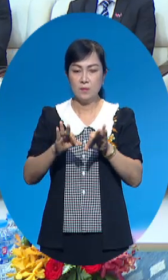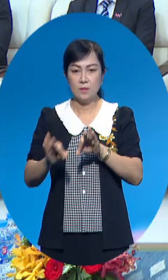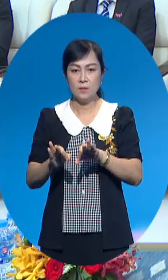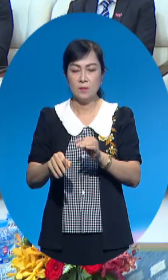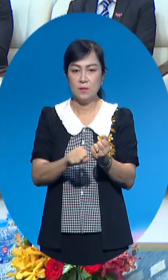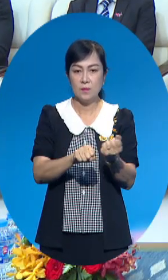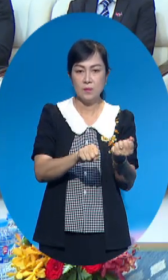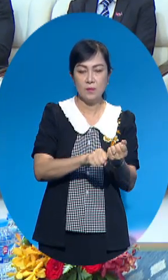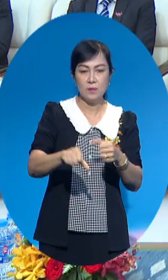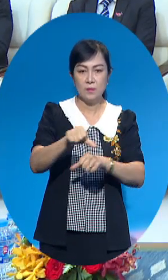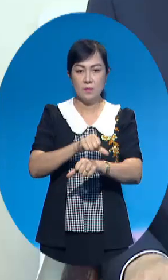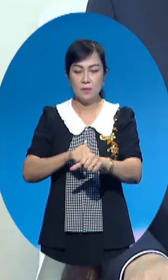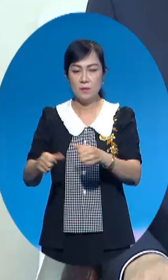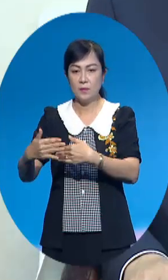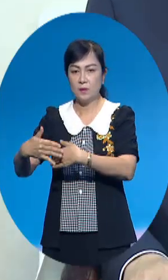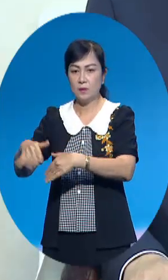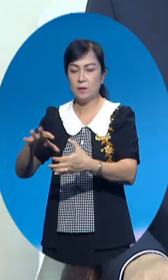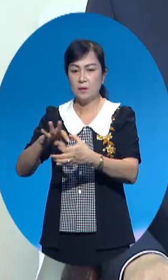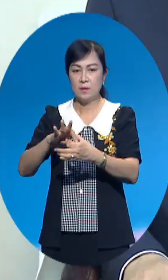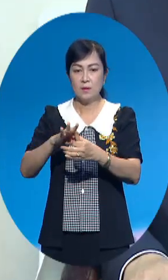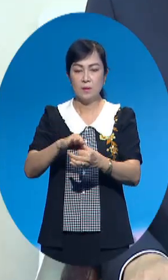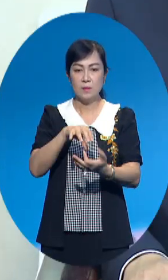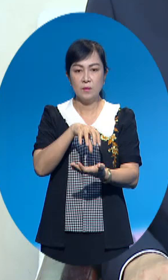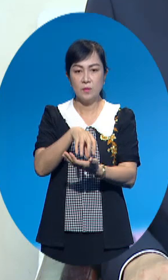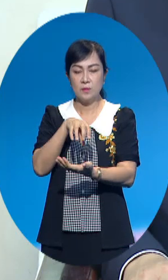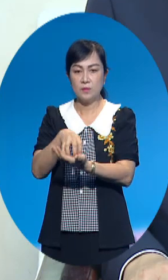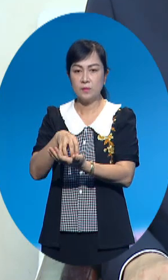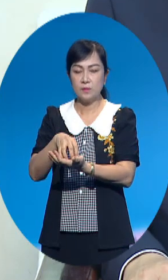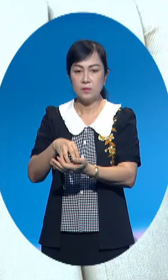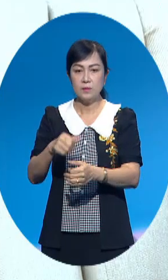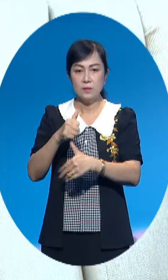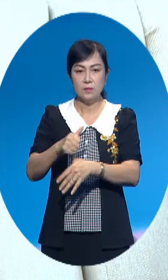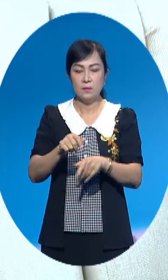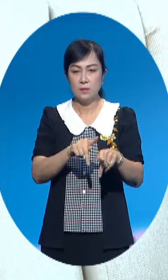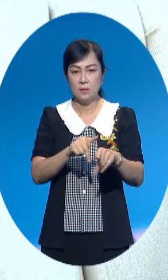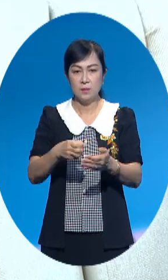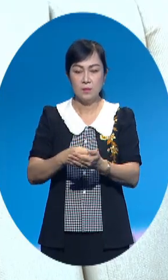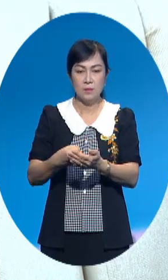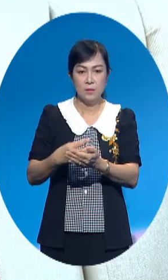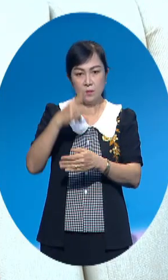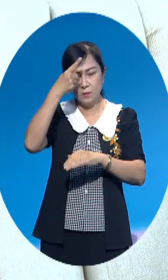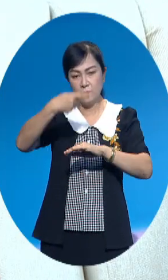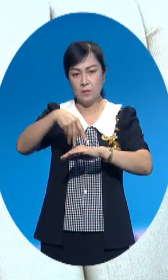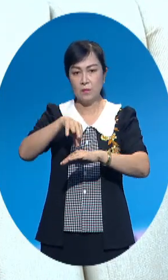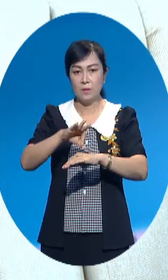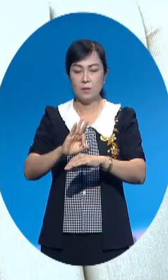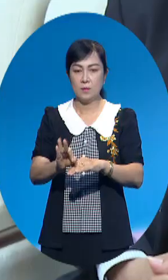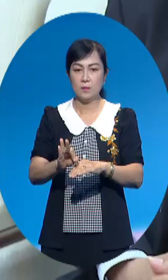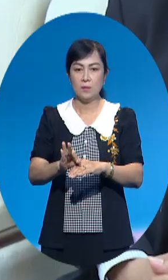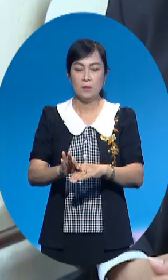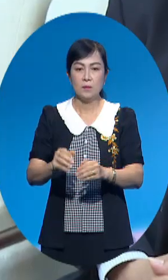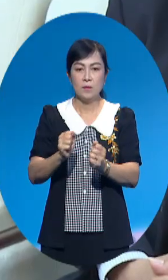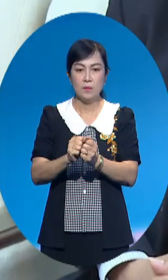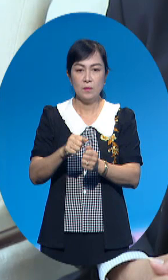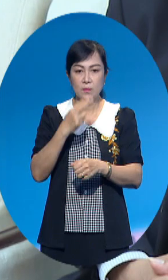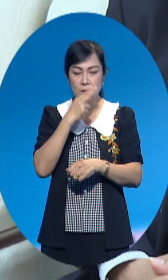đẩ mạnh hơn nữa các hoạt động đối ngoại hợp tác trên các lĩnh vực như chính trị kinh tế thương mại khoa học kỹ thuật đồng thời sẽ cùng các